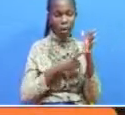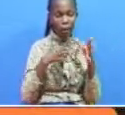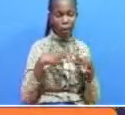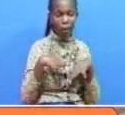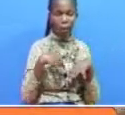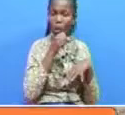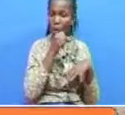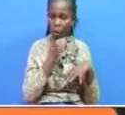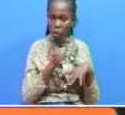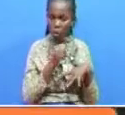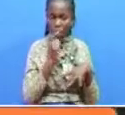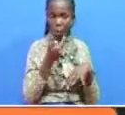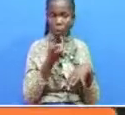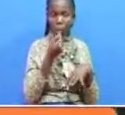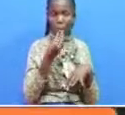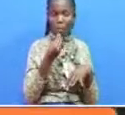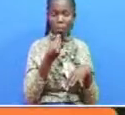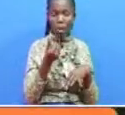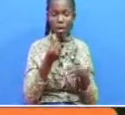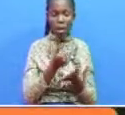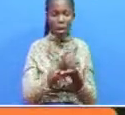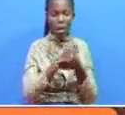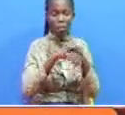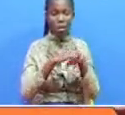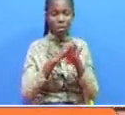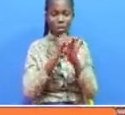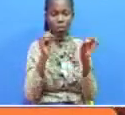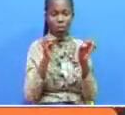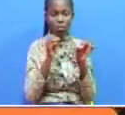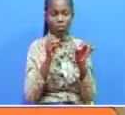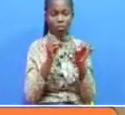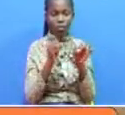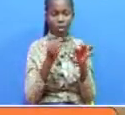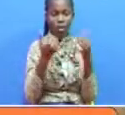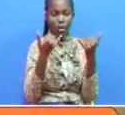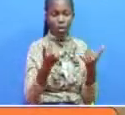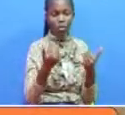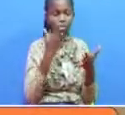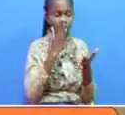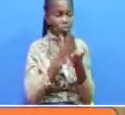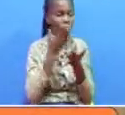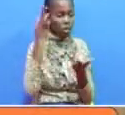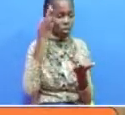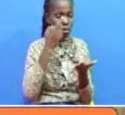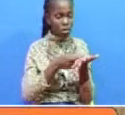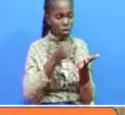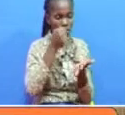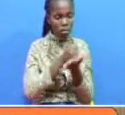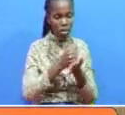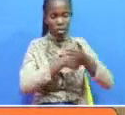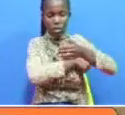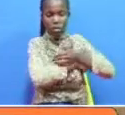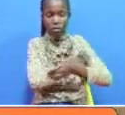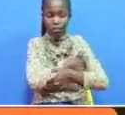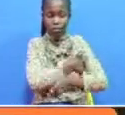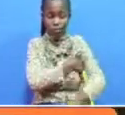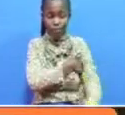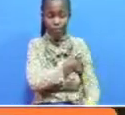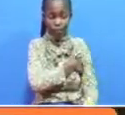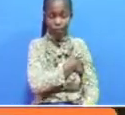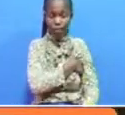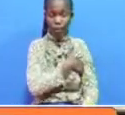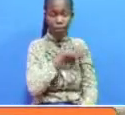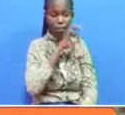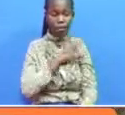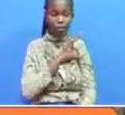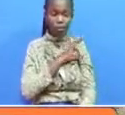ala akuna meikuwa taote the will of yes ya kuili nenganwe ni selekali ni mele kuikithi kana ni meya ndikithi mwavisi ni makivu no kana withi ya matonyo tethi